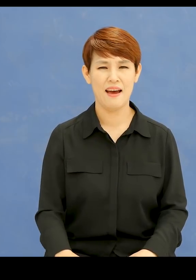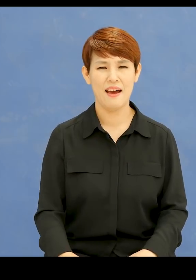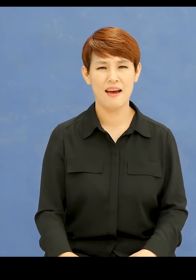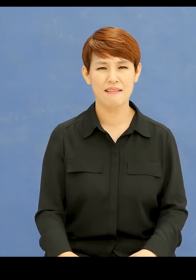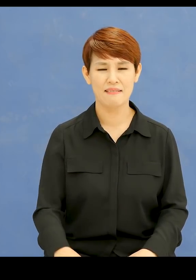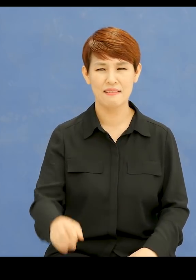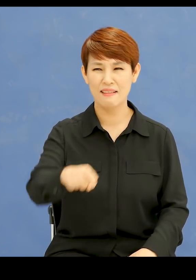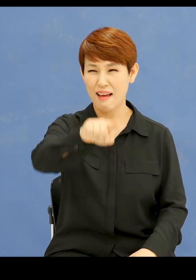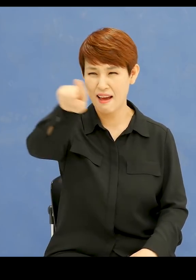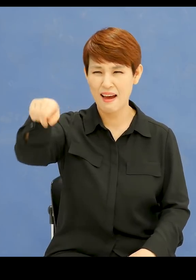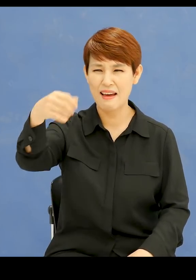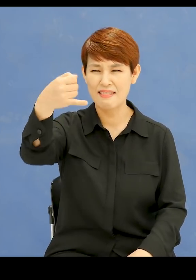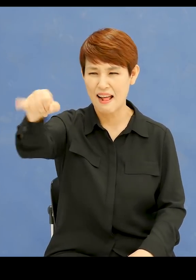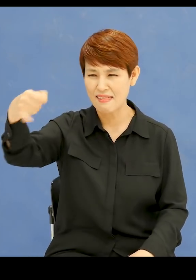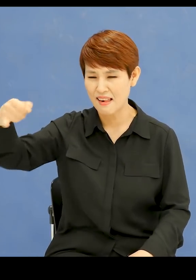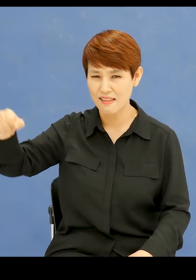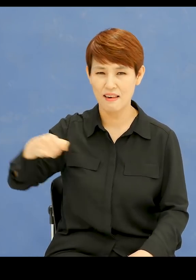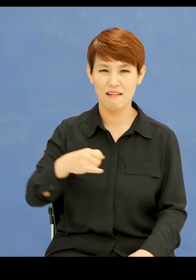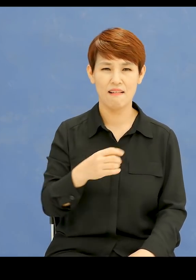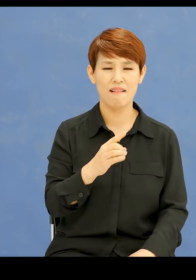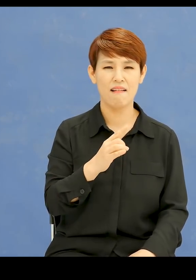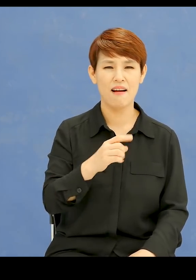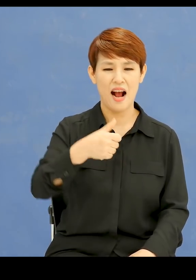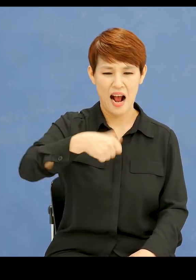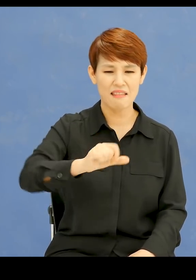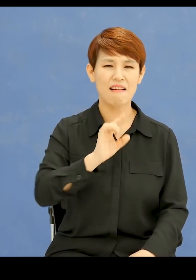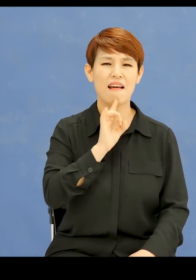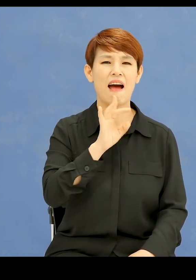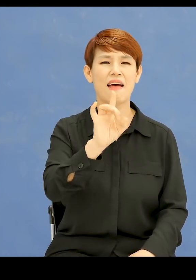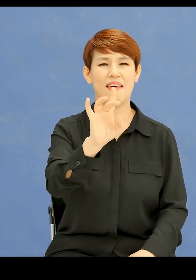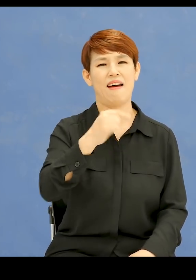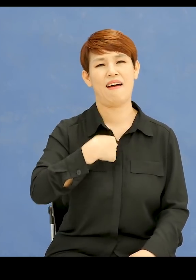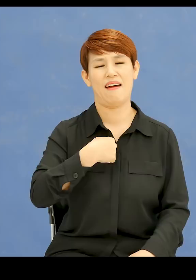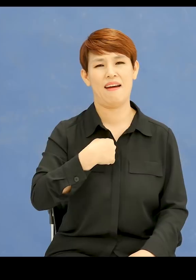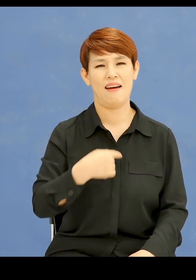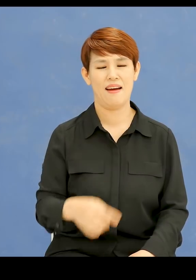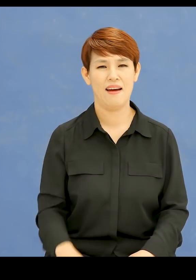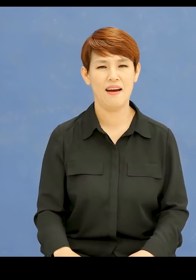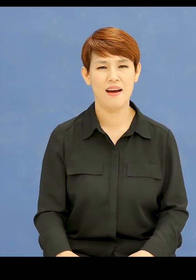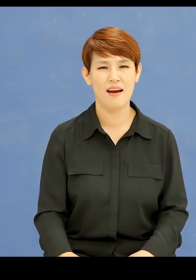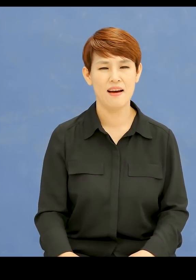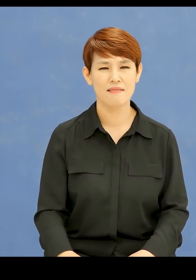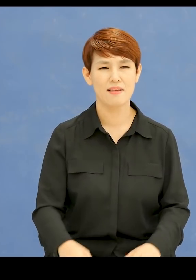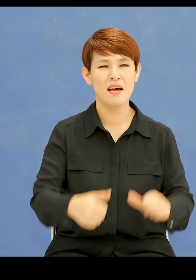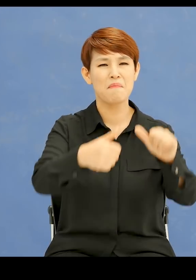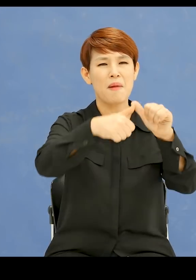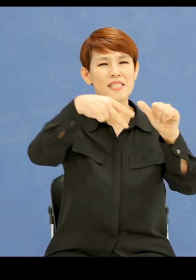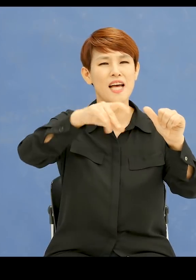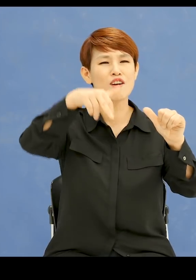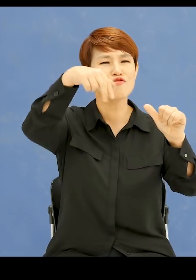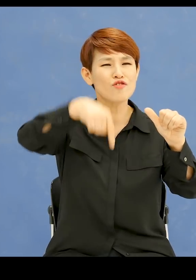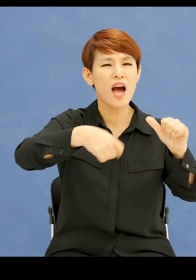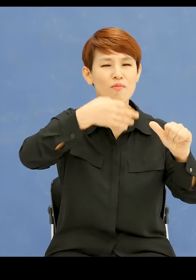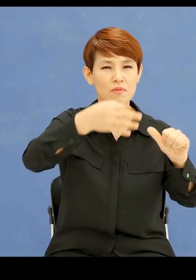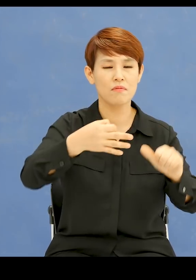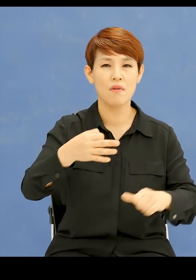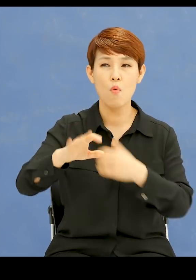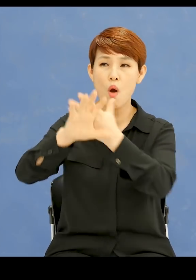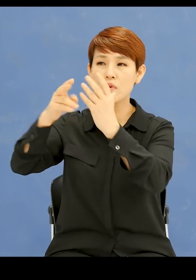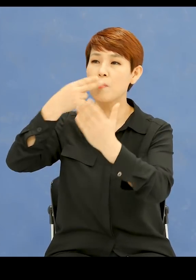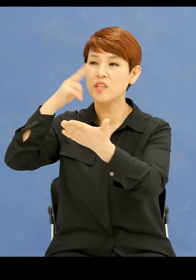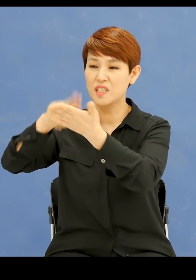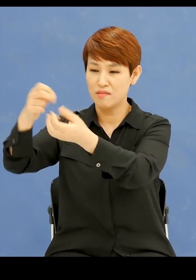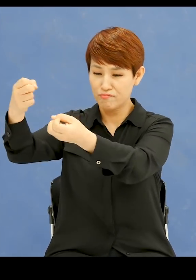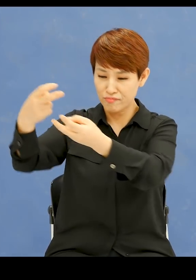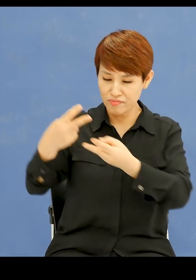계신데 다 딸들만 있고. 저희 아버지가 이제 맞상주야 늘 그렇게 부르시고, 또 외국에서 편지를